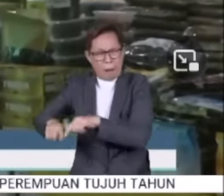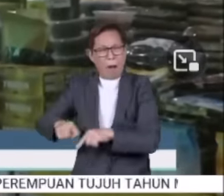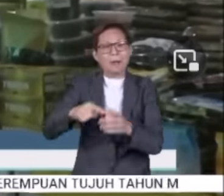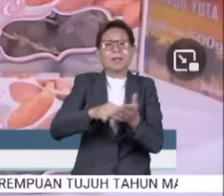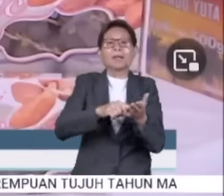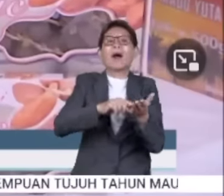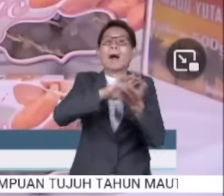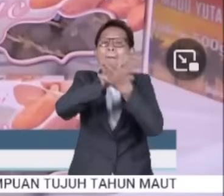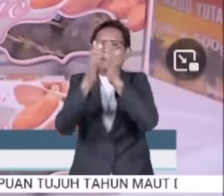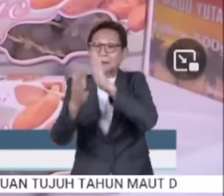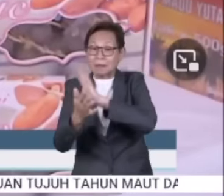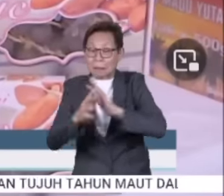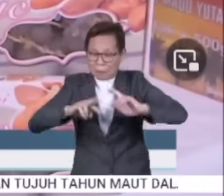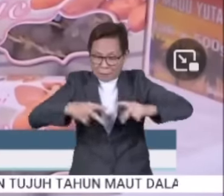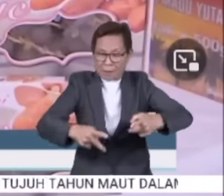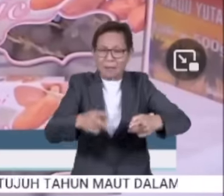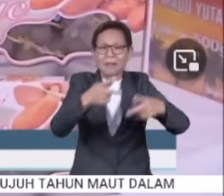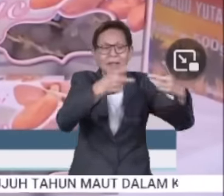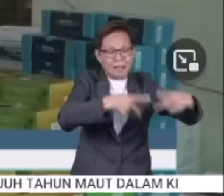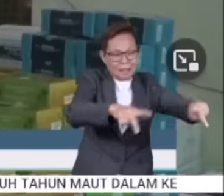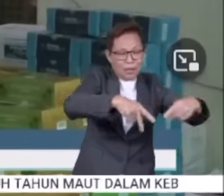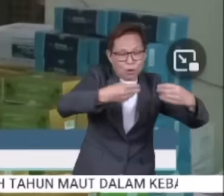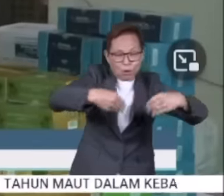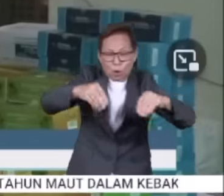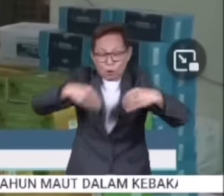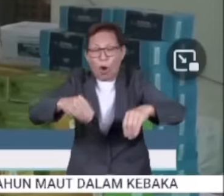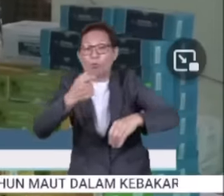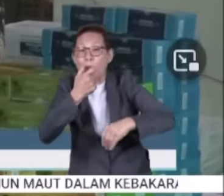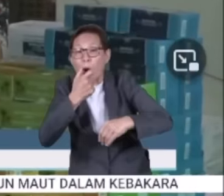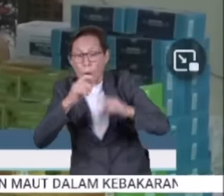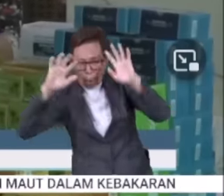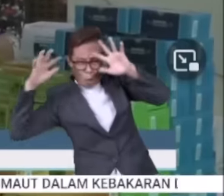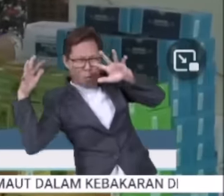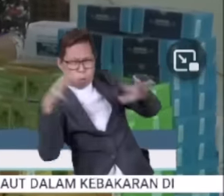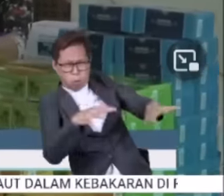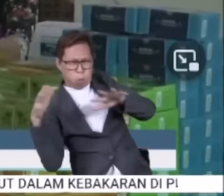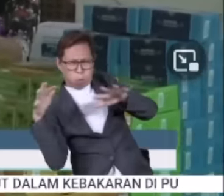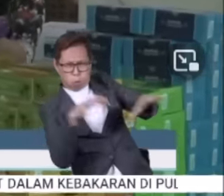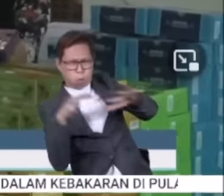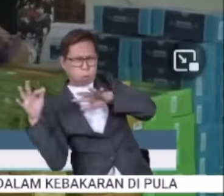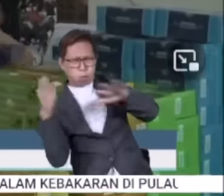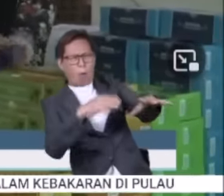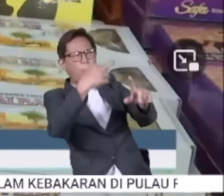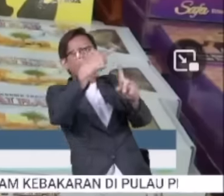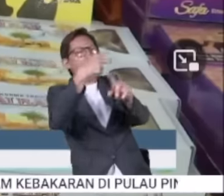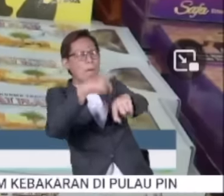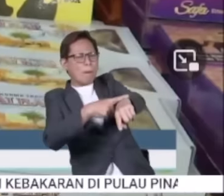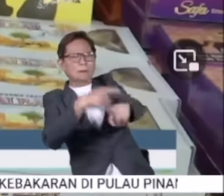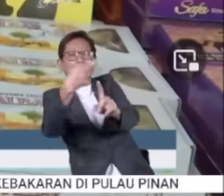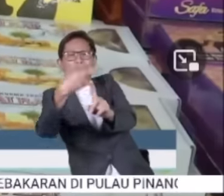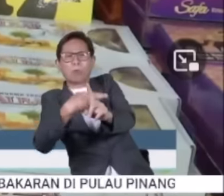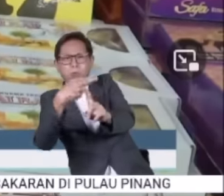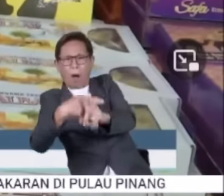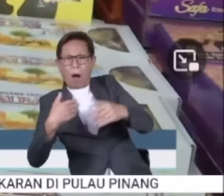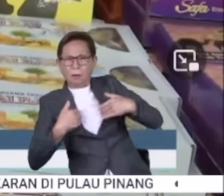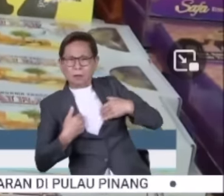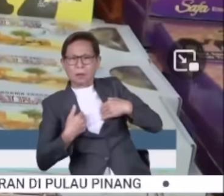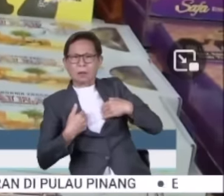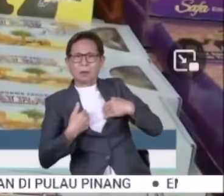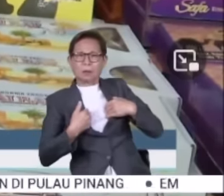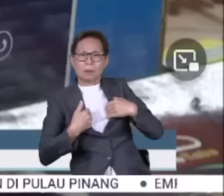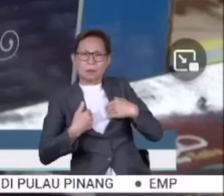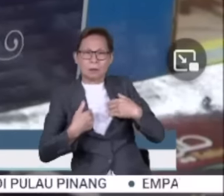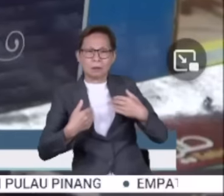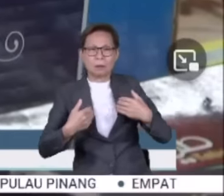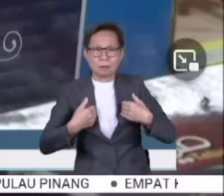ini menyebabkan premis jualan buah kurma sering menjadi tumpuan pengunjung ketika Ramadan. Ada yang menyukai kurma